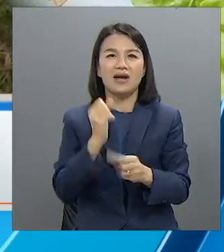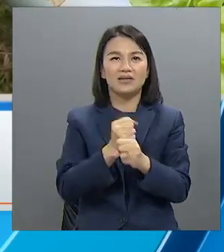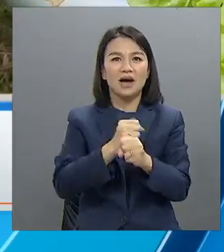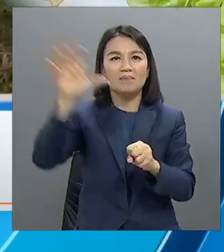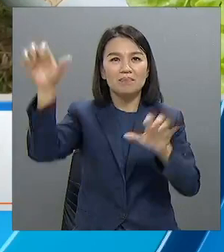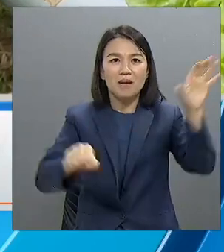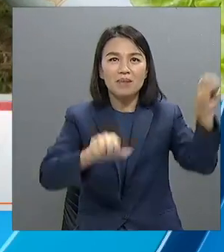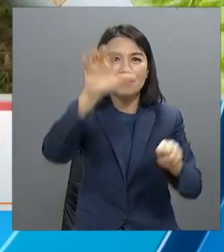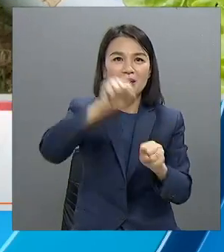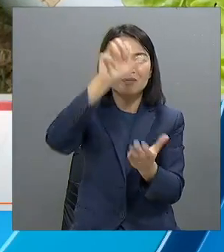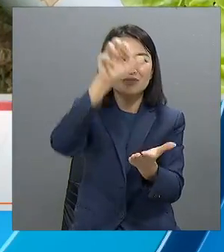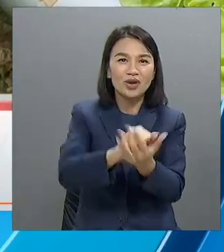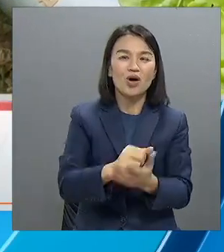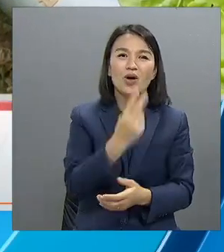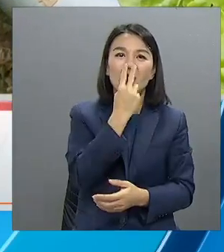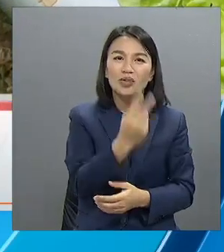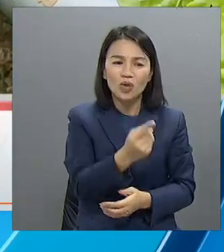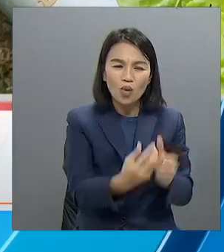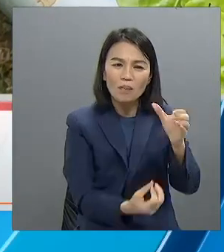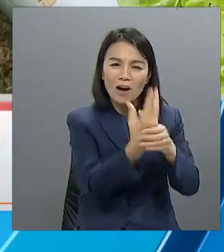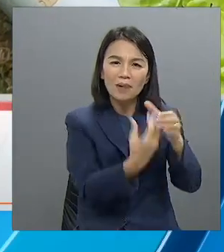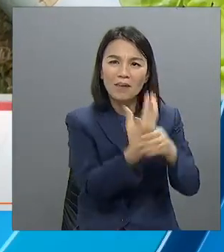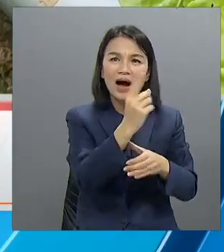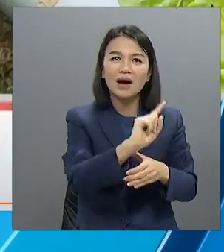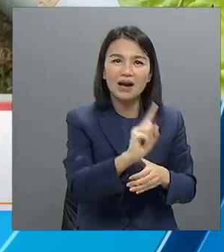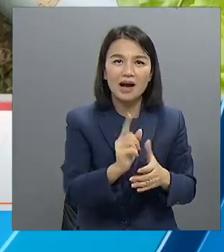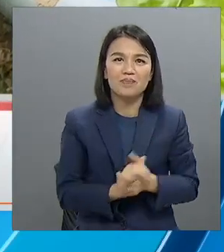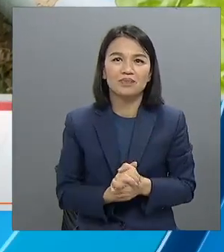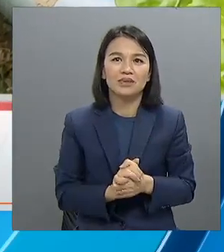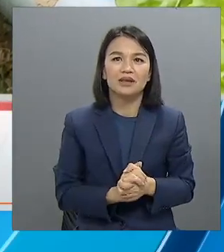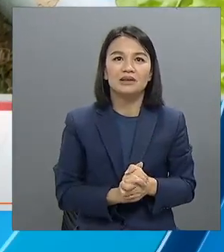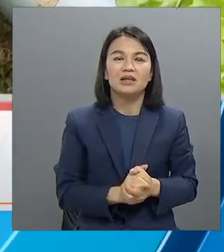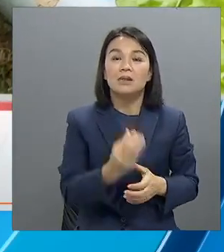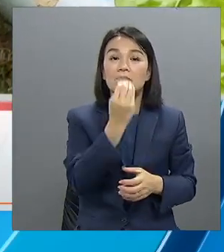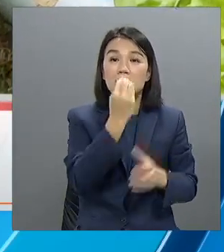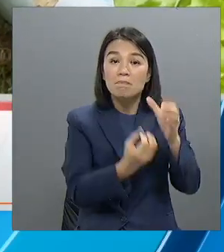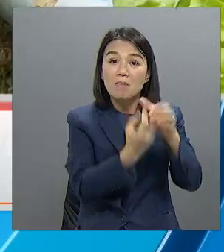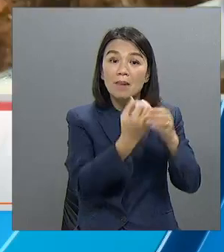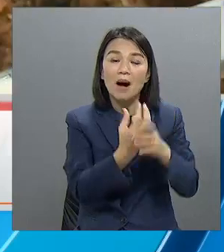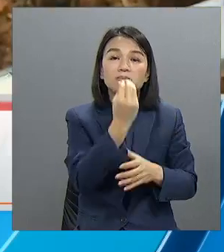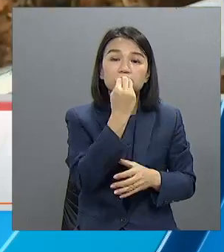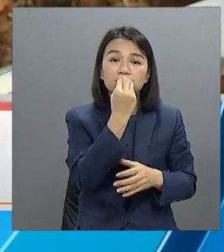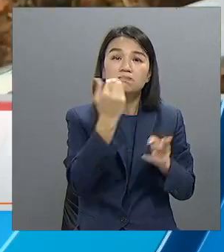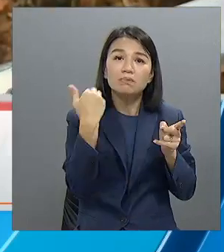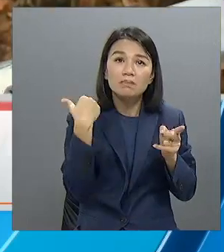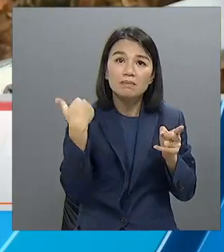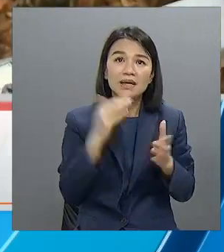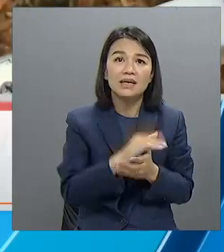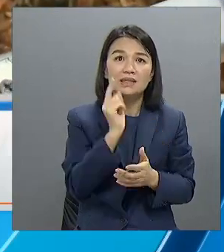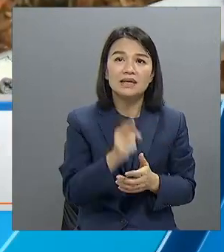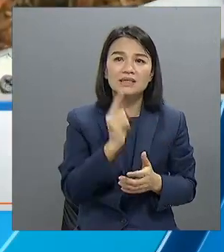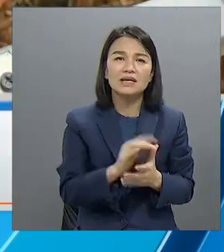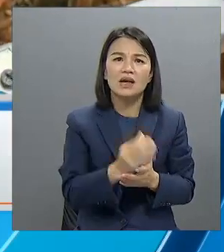มขออนุญาตกลับมาที่ผักไฮโดรโปนิกส์นิดนึงนะคือปกติผมเคยกินผักไฮโดรโปนิกส์หลายครั้งอยู่เหมือนกันแล้วสังเกตว่าปกติรสชาติมันจะเข้มกว่